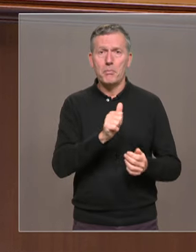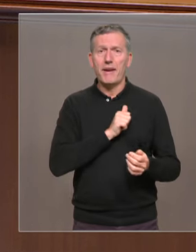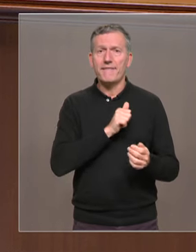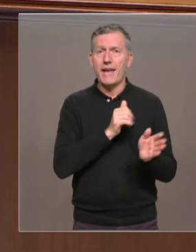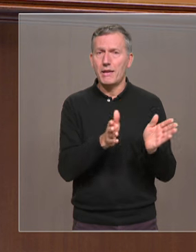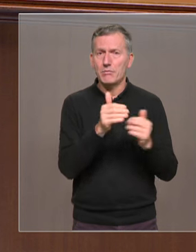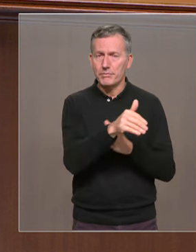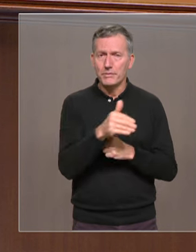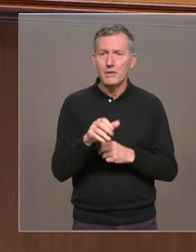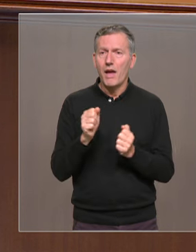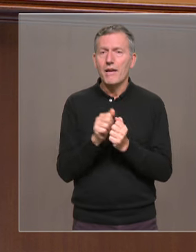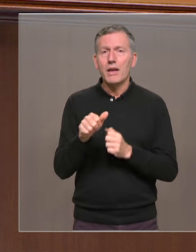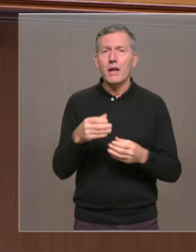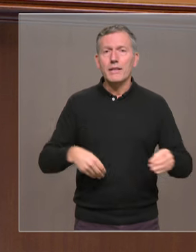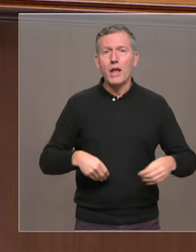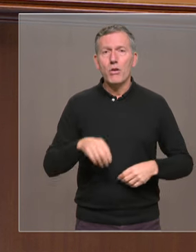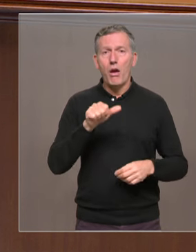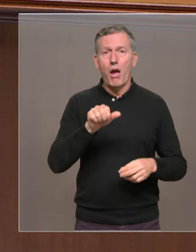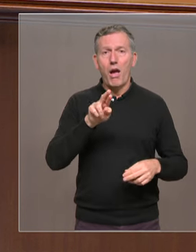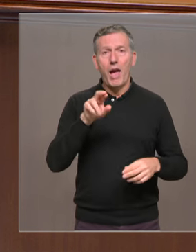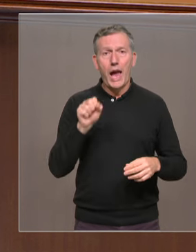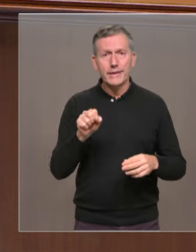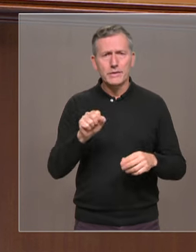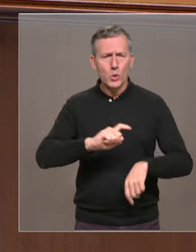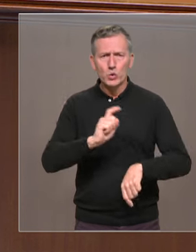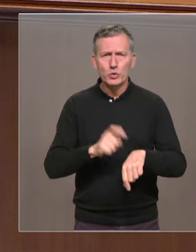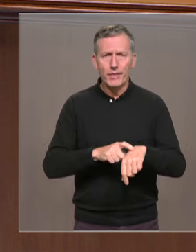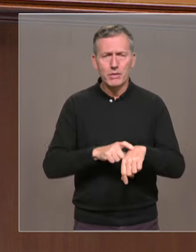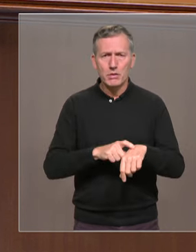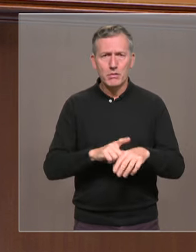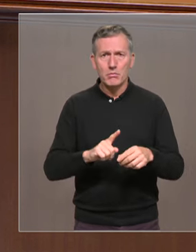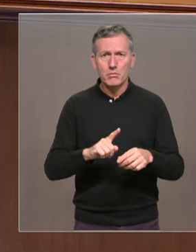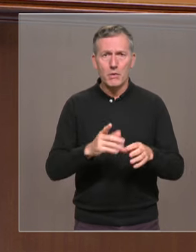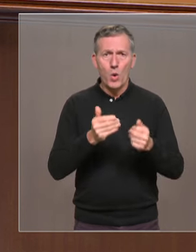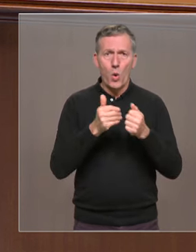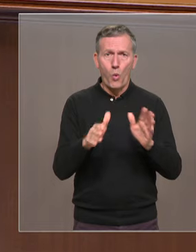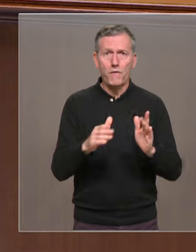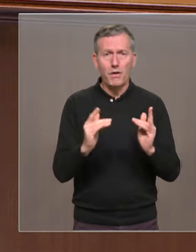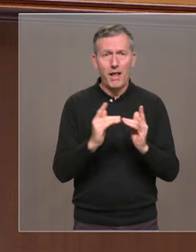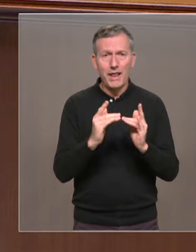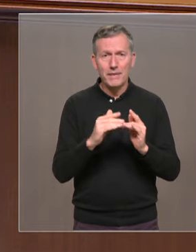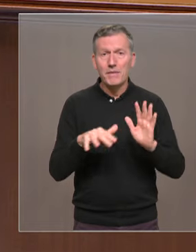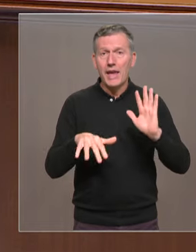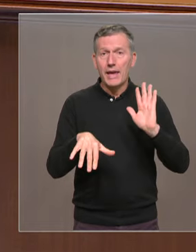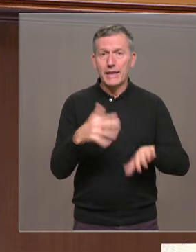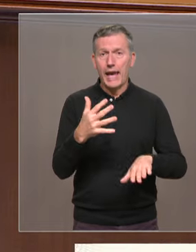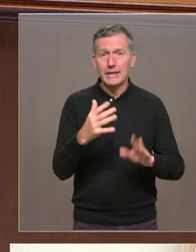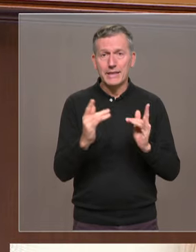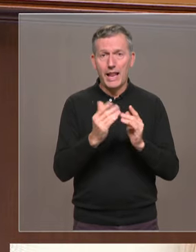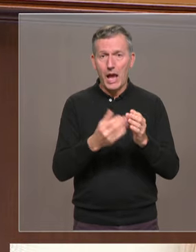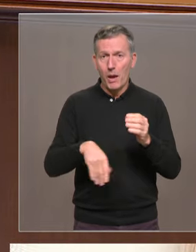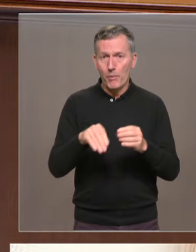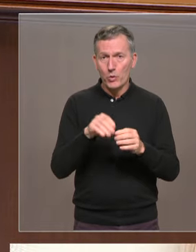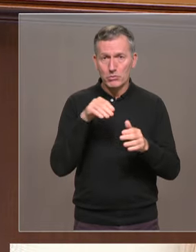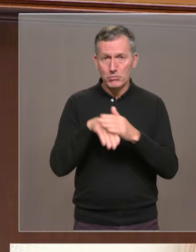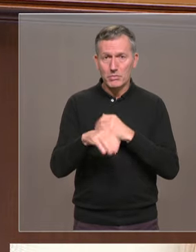le directeur de l'ARS, pris des mesures immédiates, notamment sur la réouverture de lits, 15 lits supplémentaires au CHU de